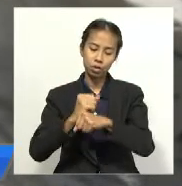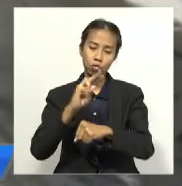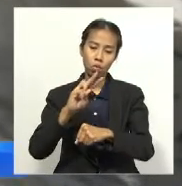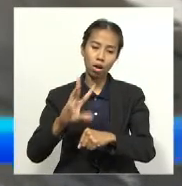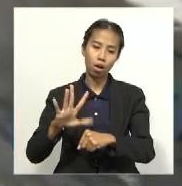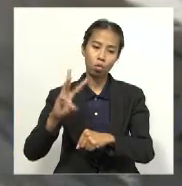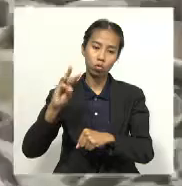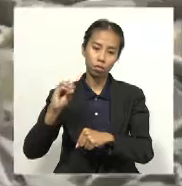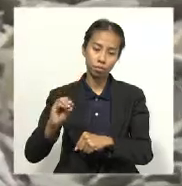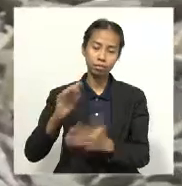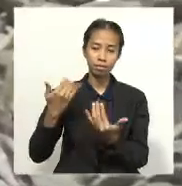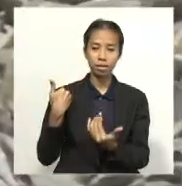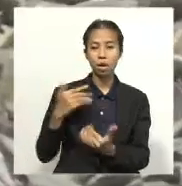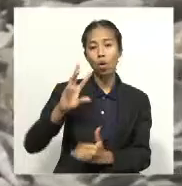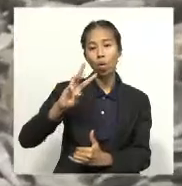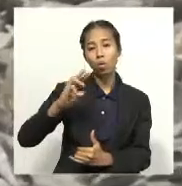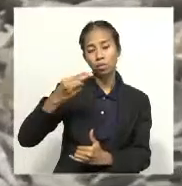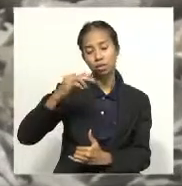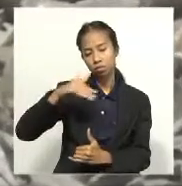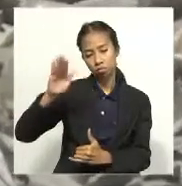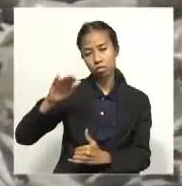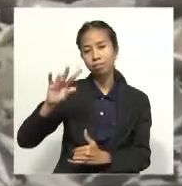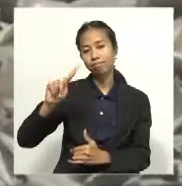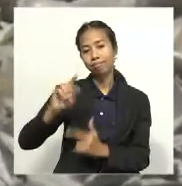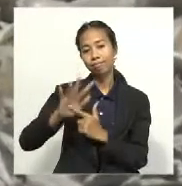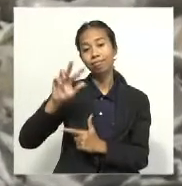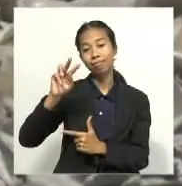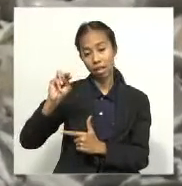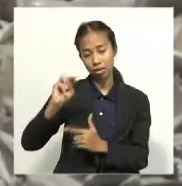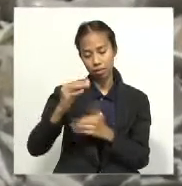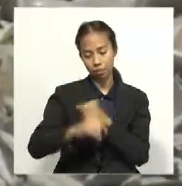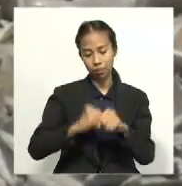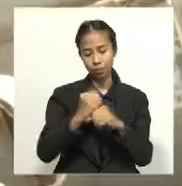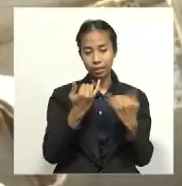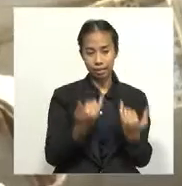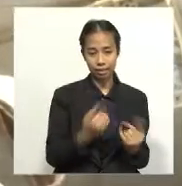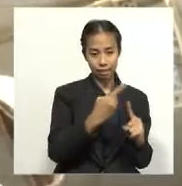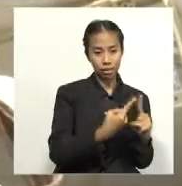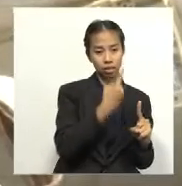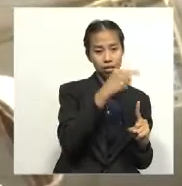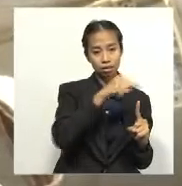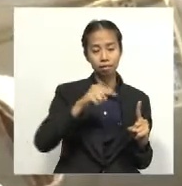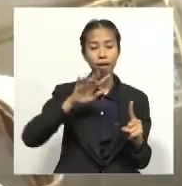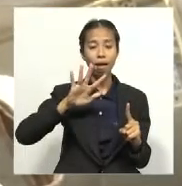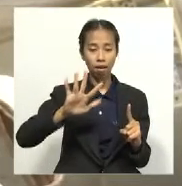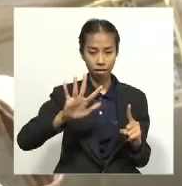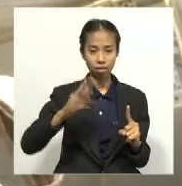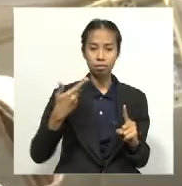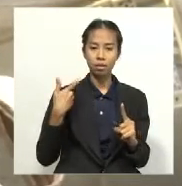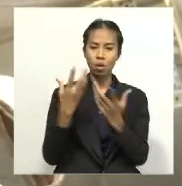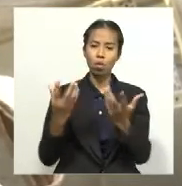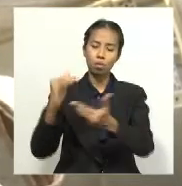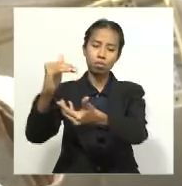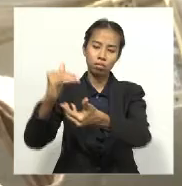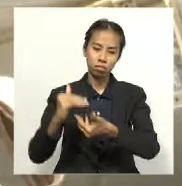2560มีจำนวน 64,436 ตันส่วนในปีนี้นะครับตั้งแต่เดือนมกราถึงเดือนพฤษภาคมที่ผ่านมาเนี่ยมี